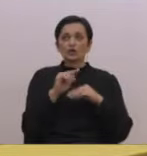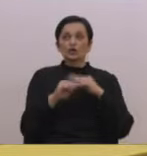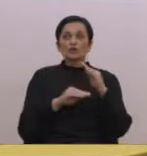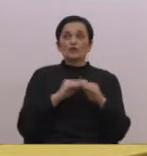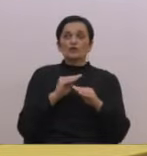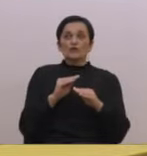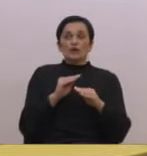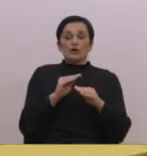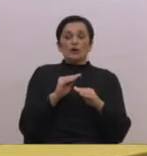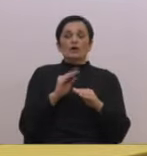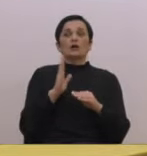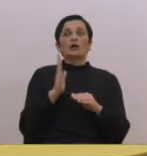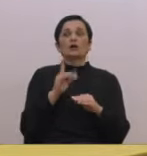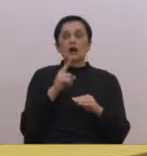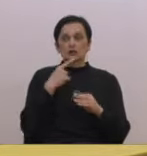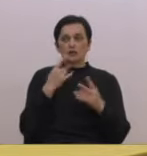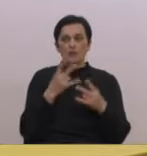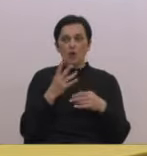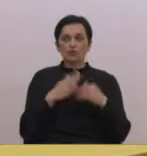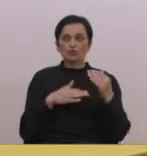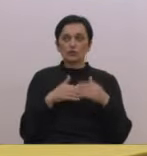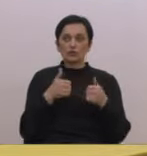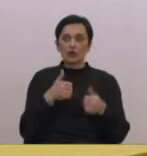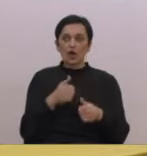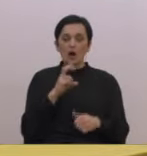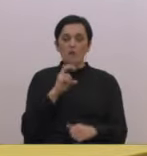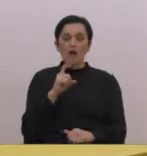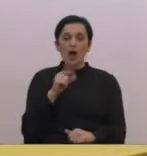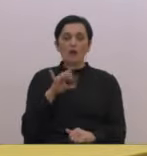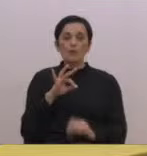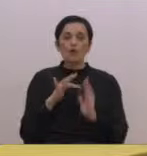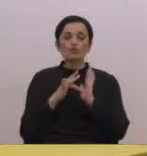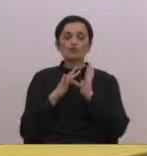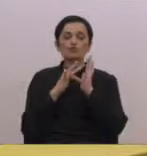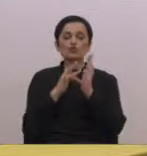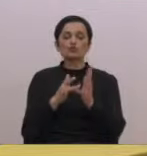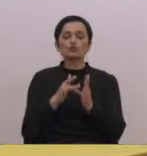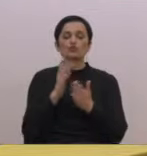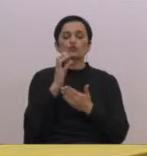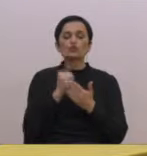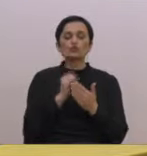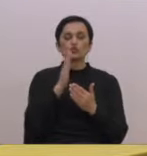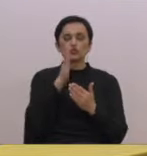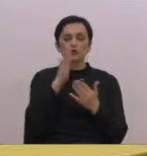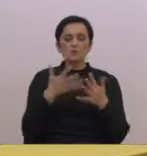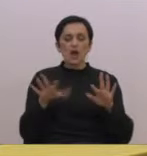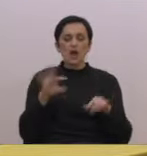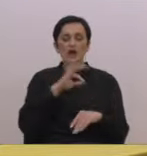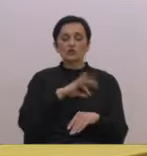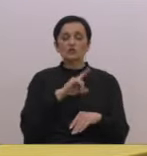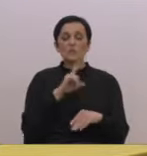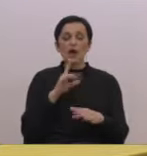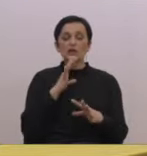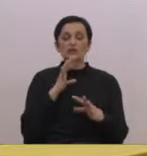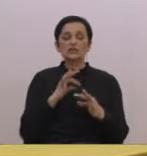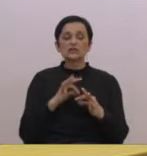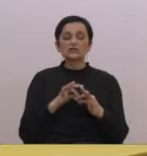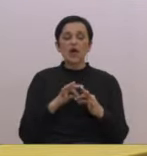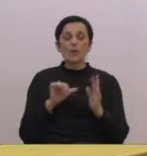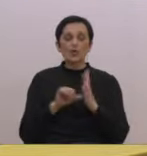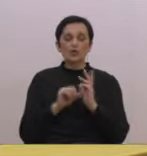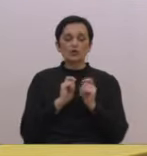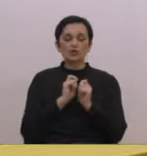მოწყობა, რა თქმა უნდა, ეს ხერ შეუწყოს ბახმაროს ტურისტული პოტენციალის მეტად გამოყენებას, მაგრამ საუბრობ პასუხისგებლიან